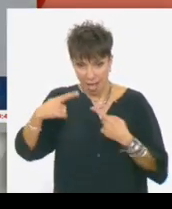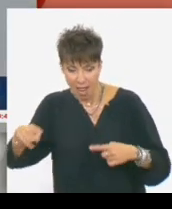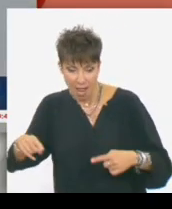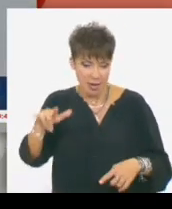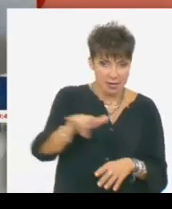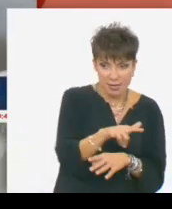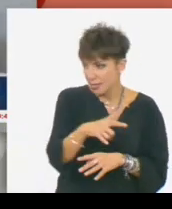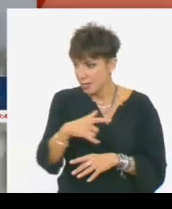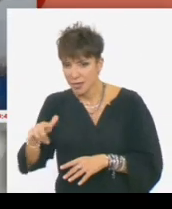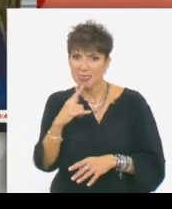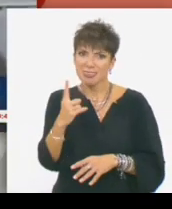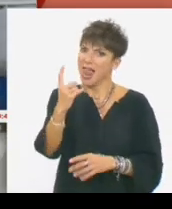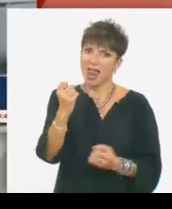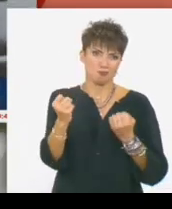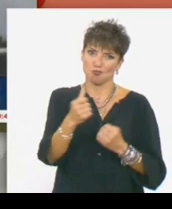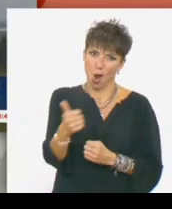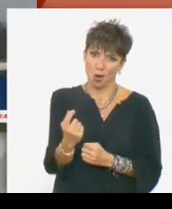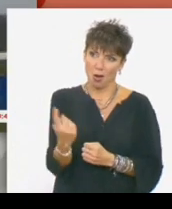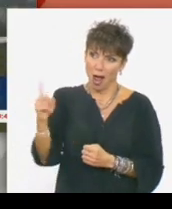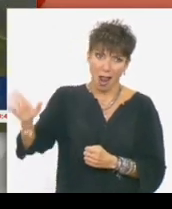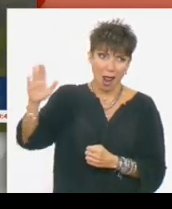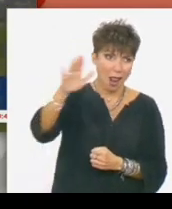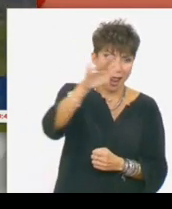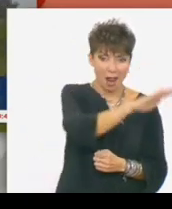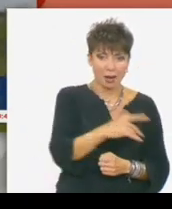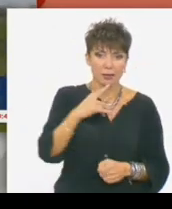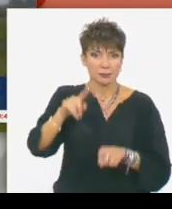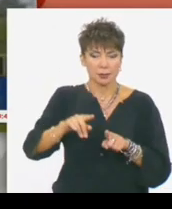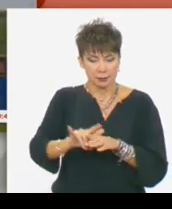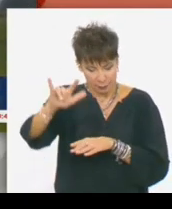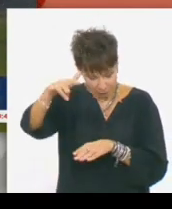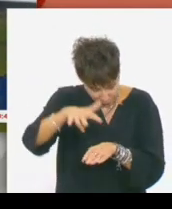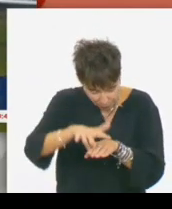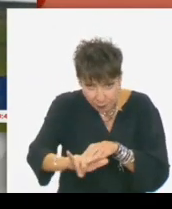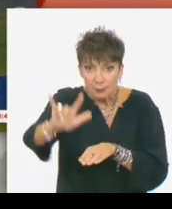ομαλή προσγείωση. Κάποιοι χρειάζεται να προσπαθήσουν 2 και 3 φορές